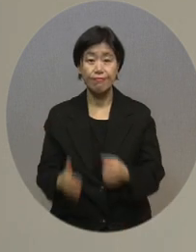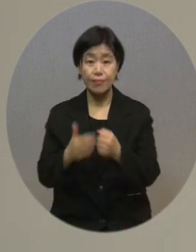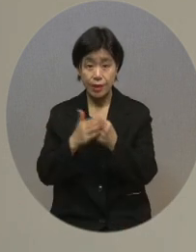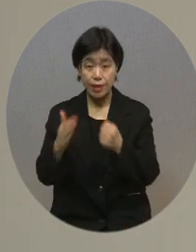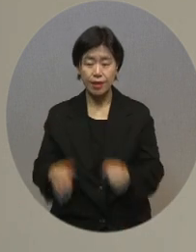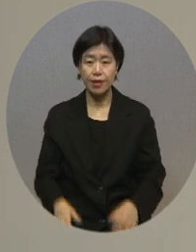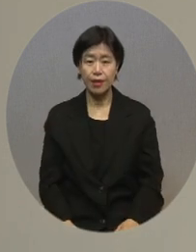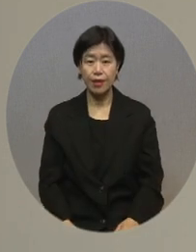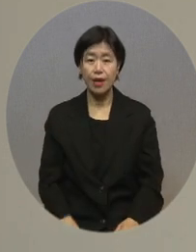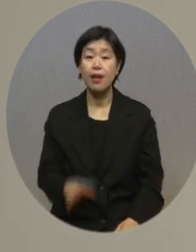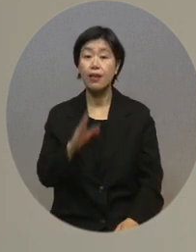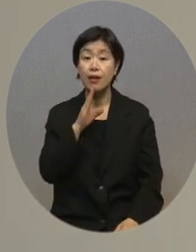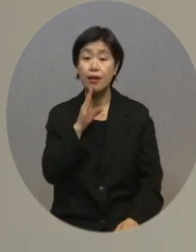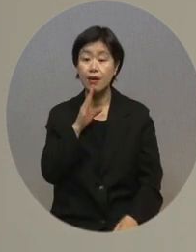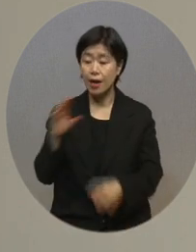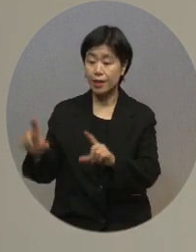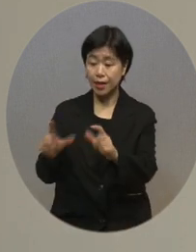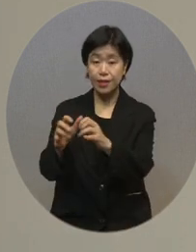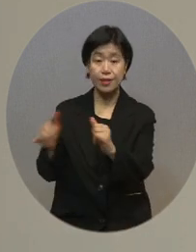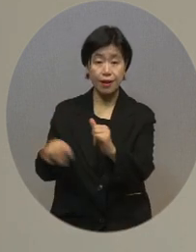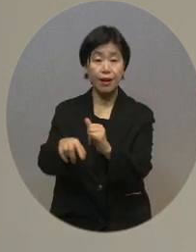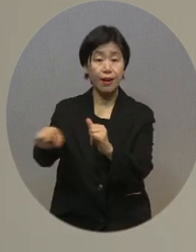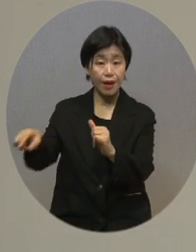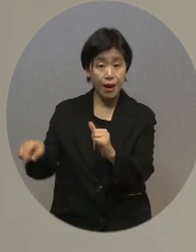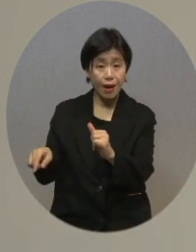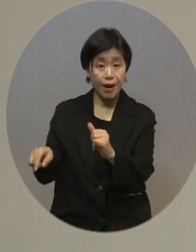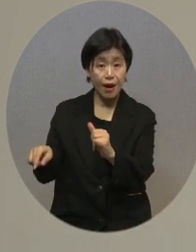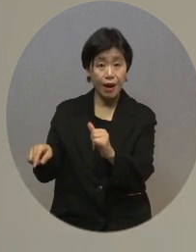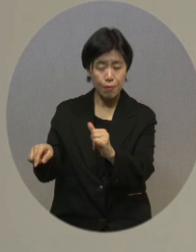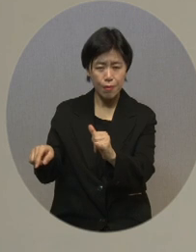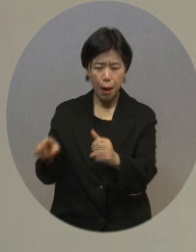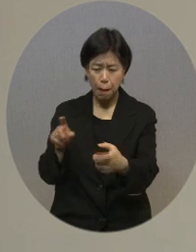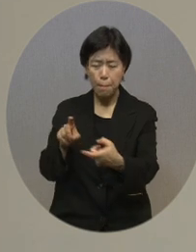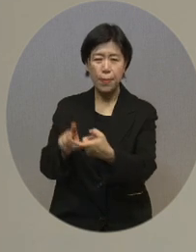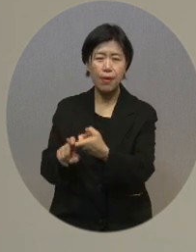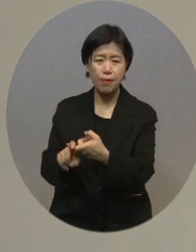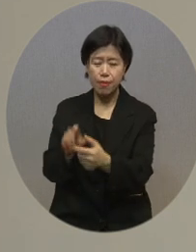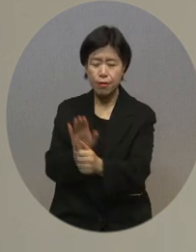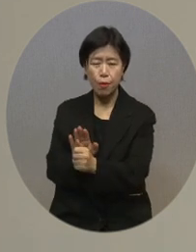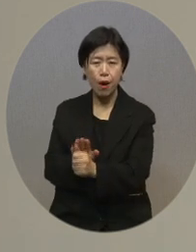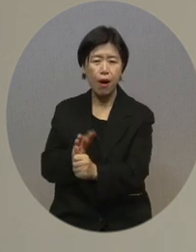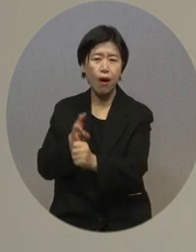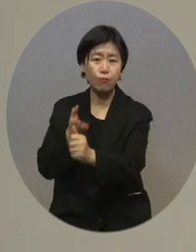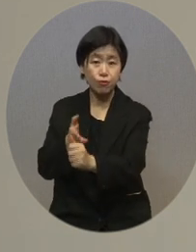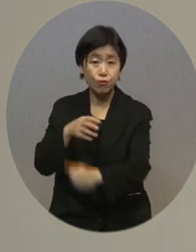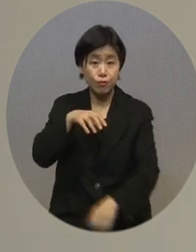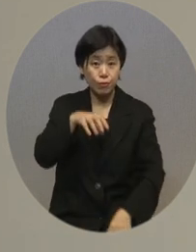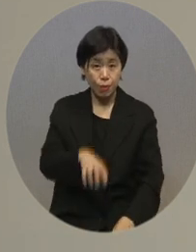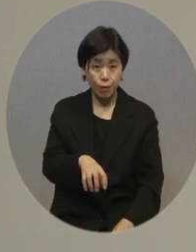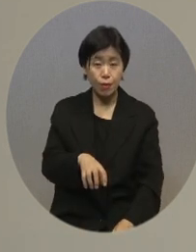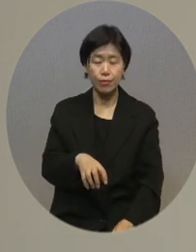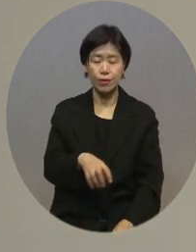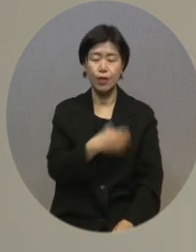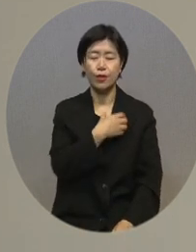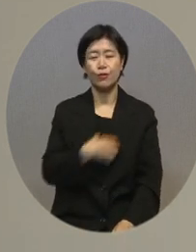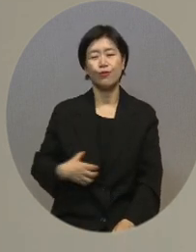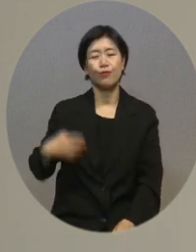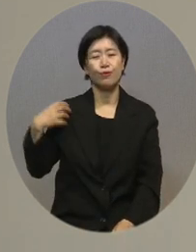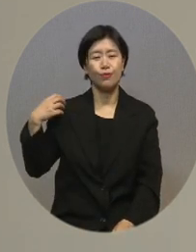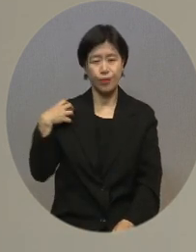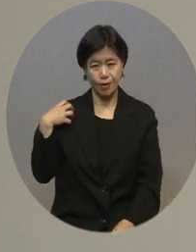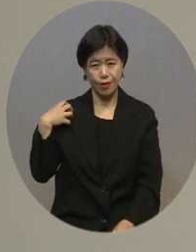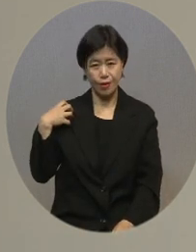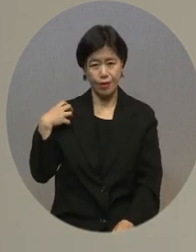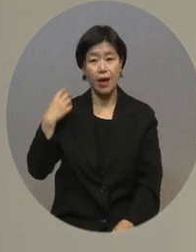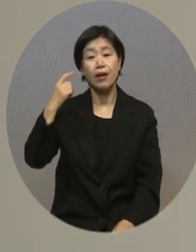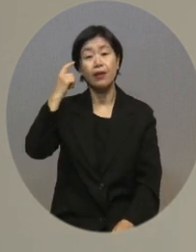진짜로 주민의 편이 돼서 여러분이 편이 돼서 일하는 기관이 기초단체이고 중구청이다 하는